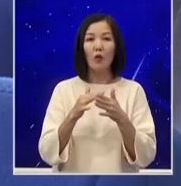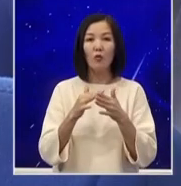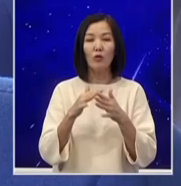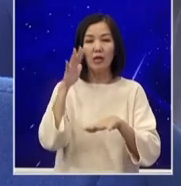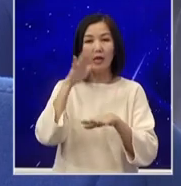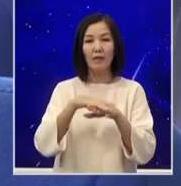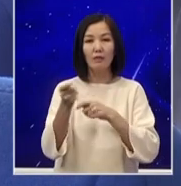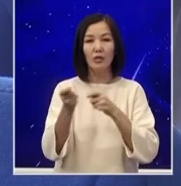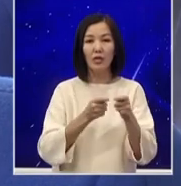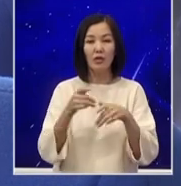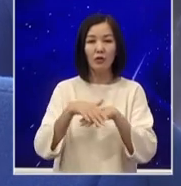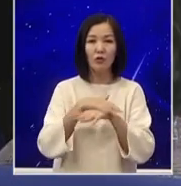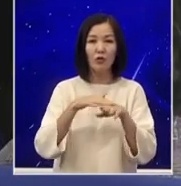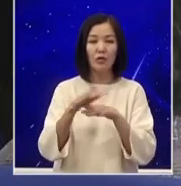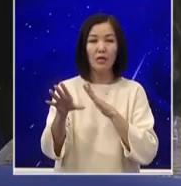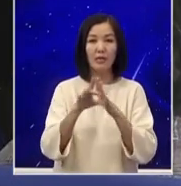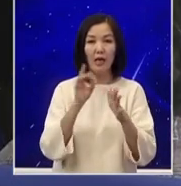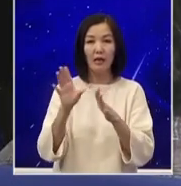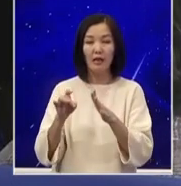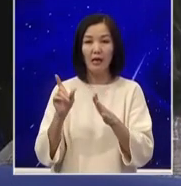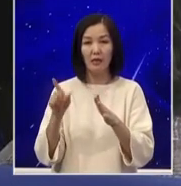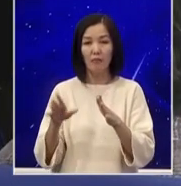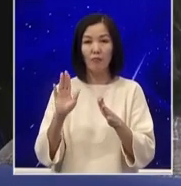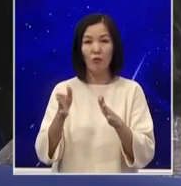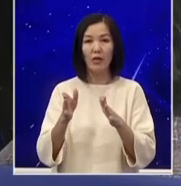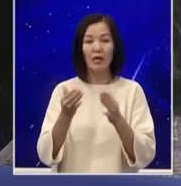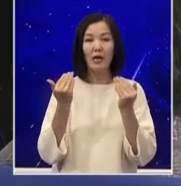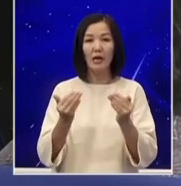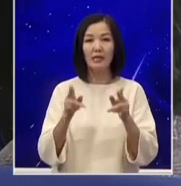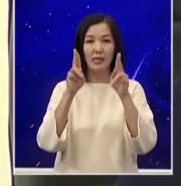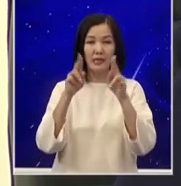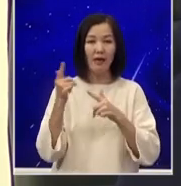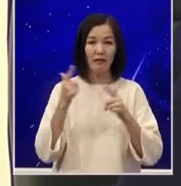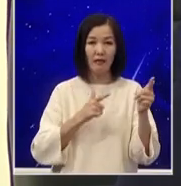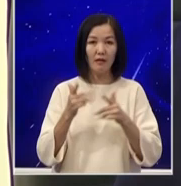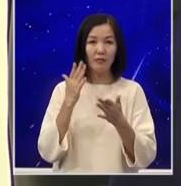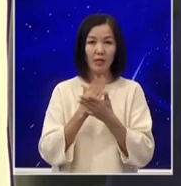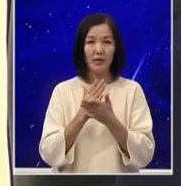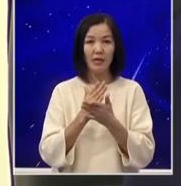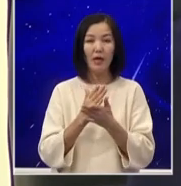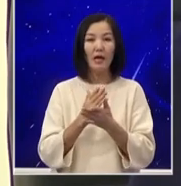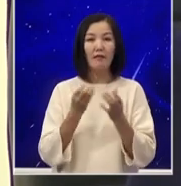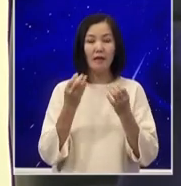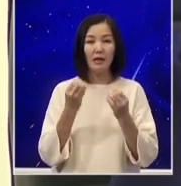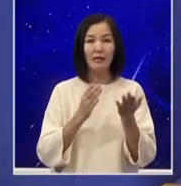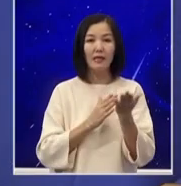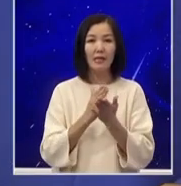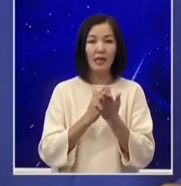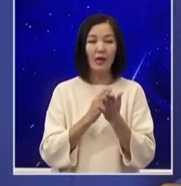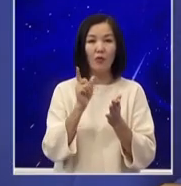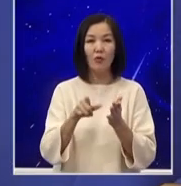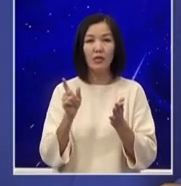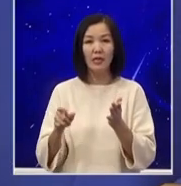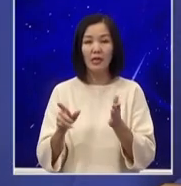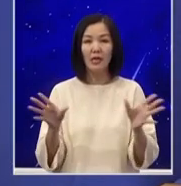округ әкімдіктерін жергілікті тұрғындар сайлайтын болады. Қазір осыған сәйкес ережесі дайындалып жатқаны тілге тиек етілді. Мұнан бөлек осы